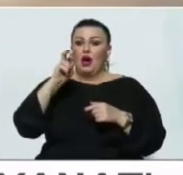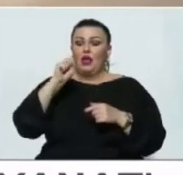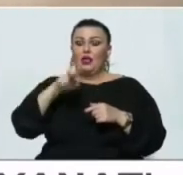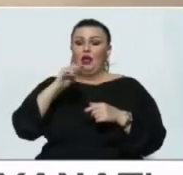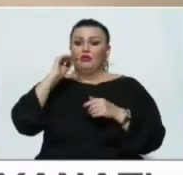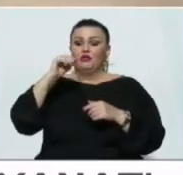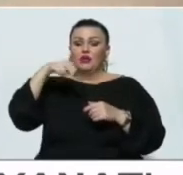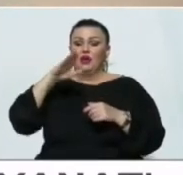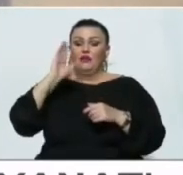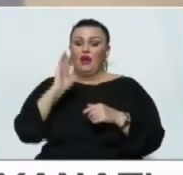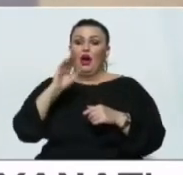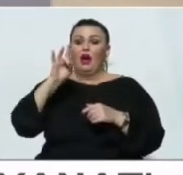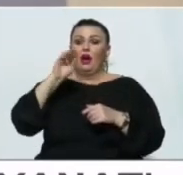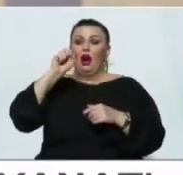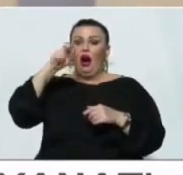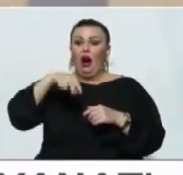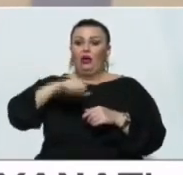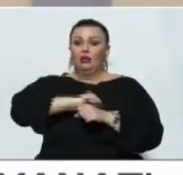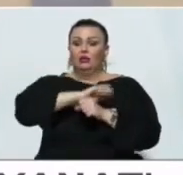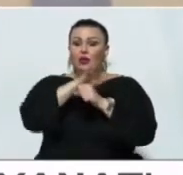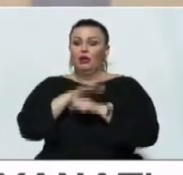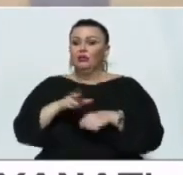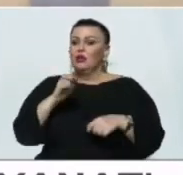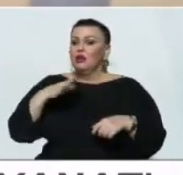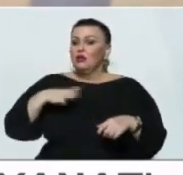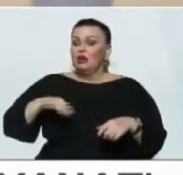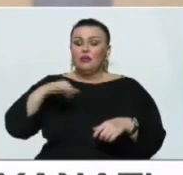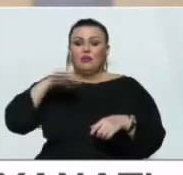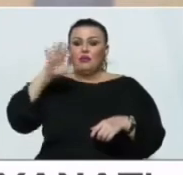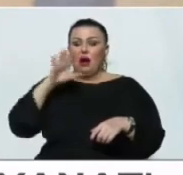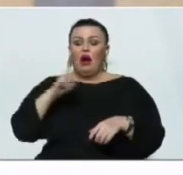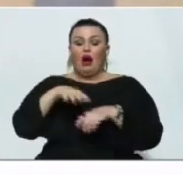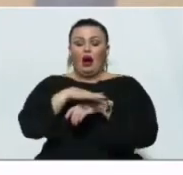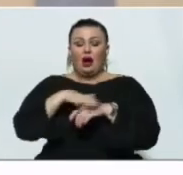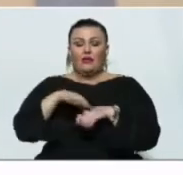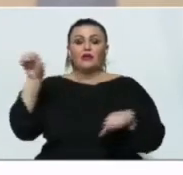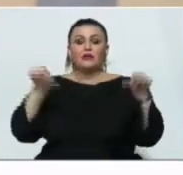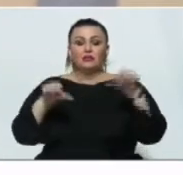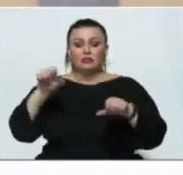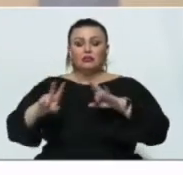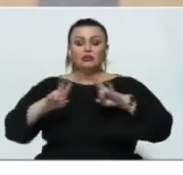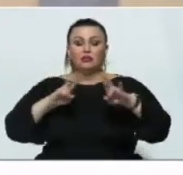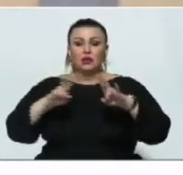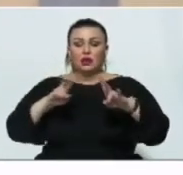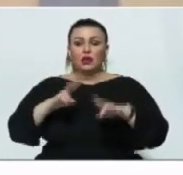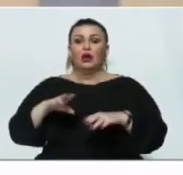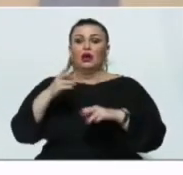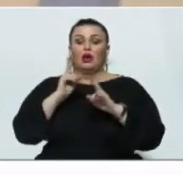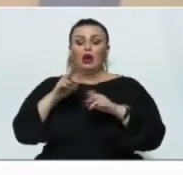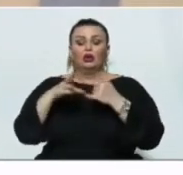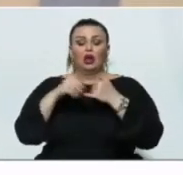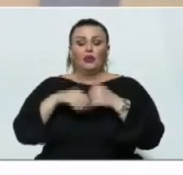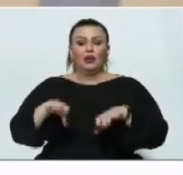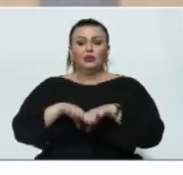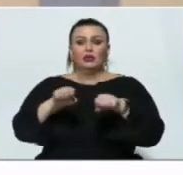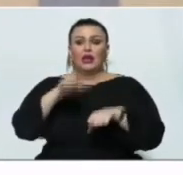işıqlandırdığınız üçün həqiqətən bu dözülməz bir haldır. Ermənistan növbəti dəfə öz təcavüzkar siyasətini, necə ki, torpaqlarımıza